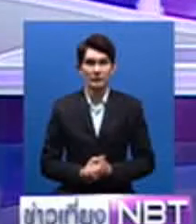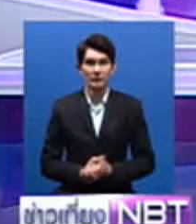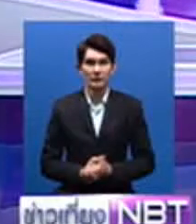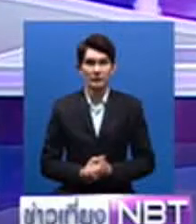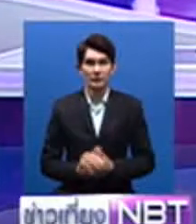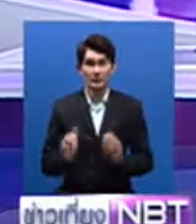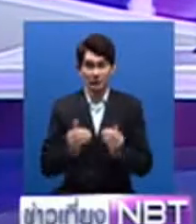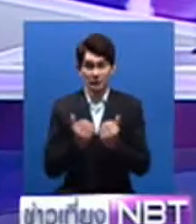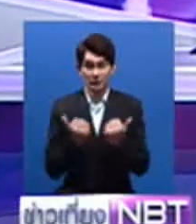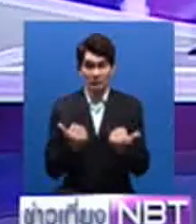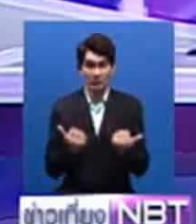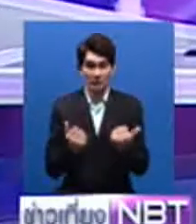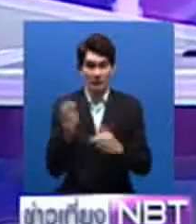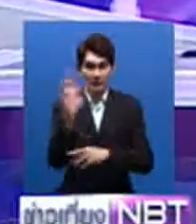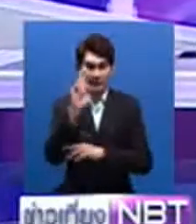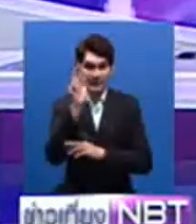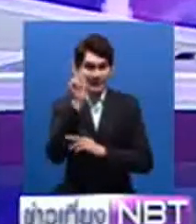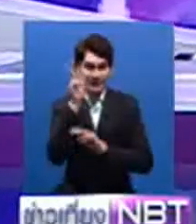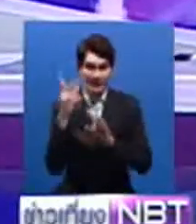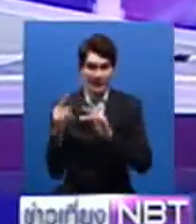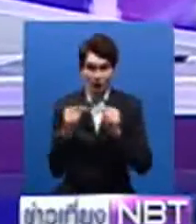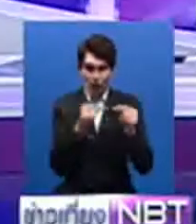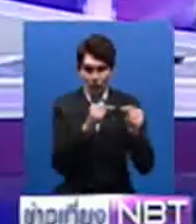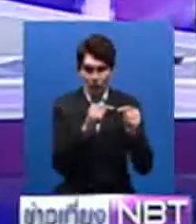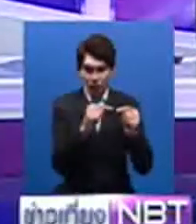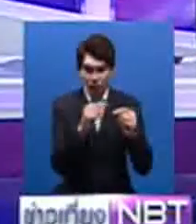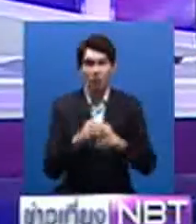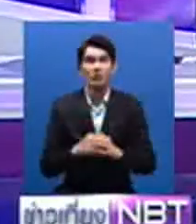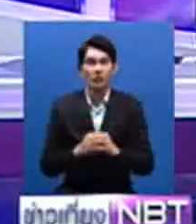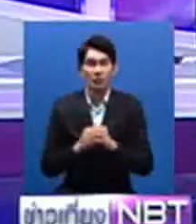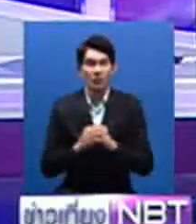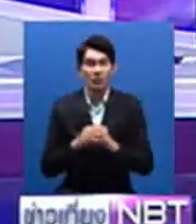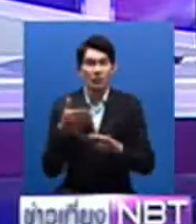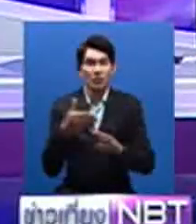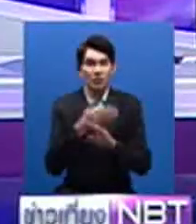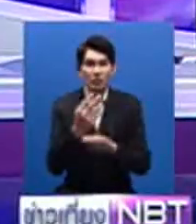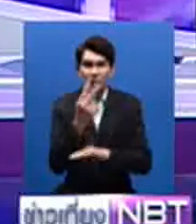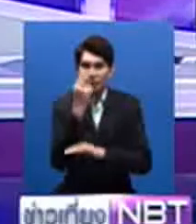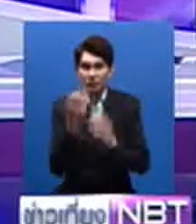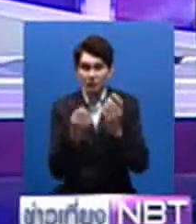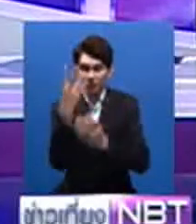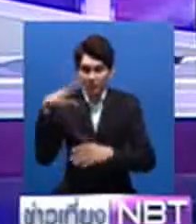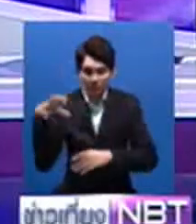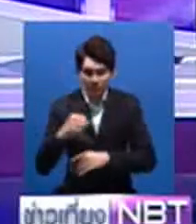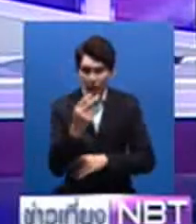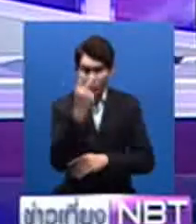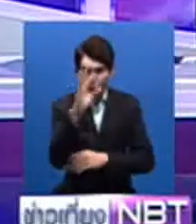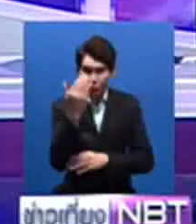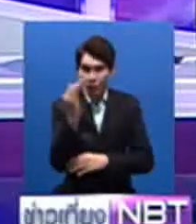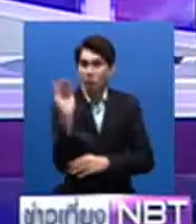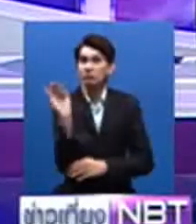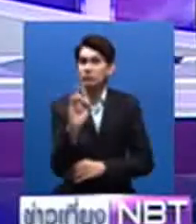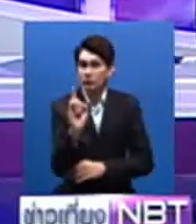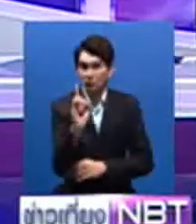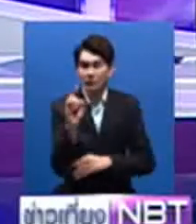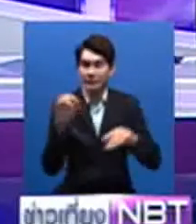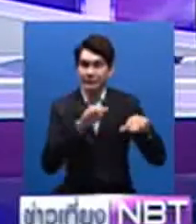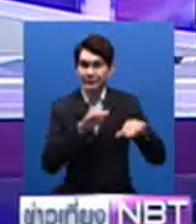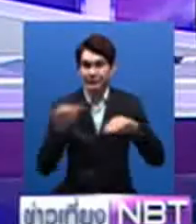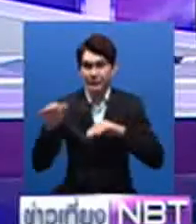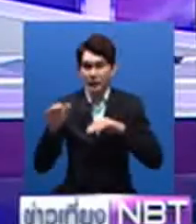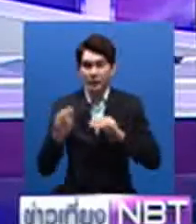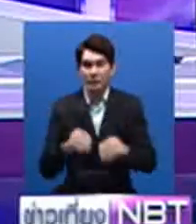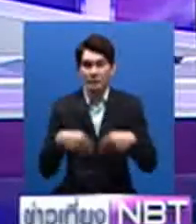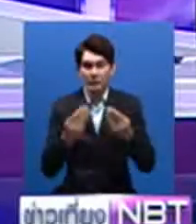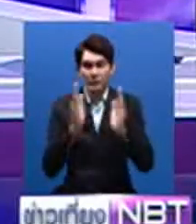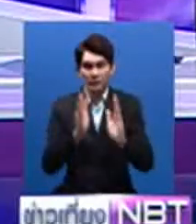แต่ช่วงนี้มาติดตามข้าวเที่ยงกันต่อค่ะก่อนจะไปดูความคืบหน้าในการทวงคืนพื้นที่ป่าสาธารณะนะคะมาดูการเตรียมความพร้อมให้